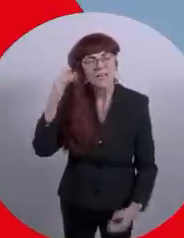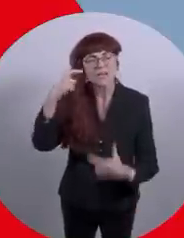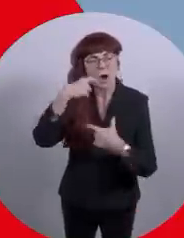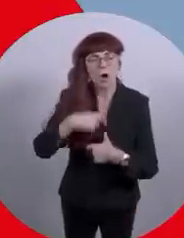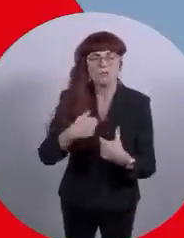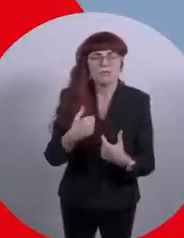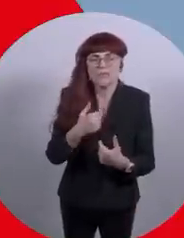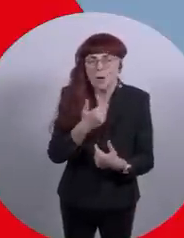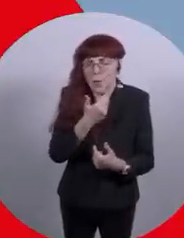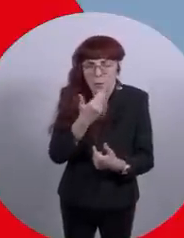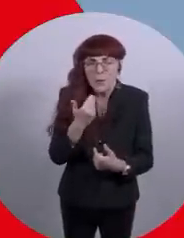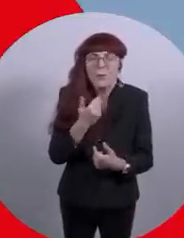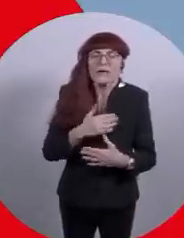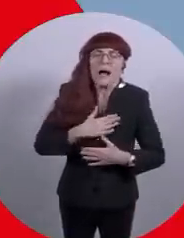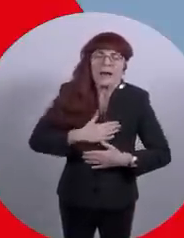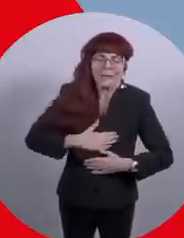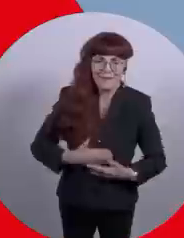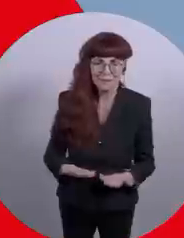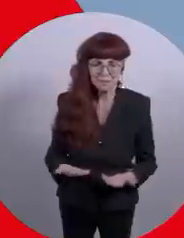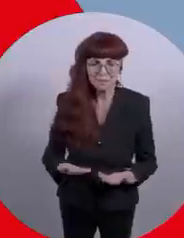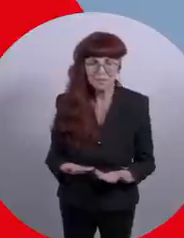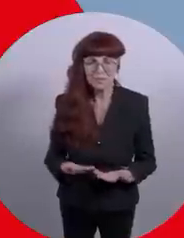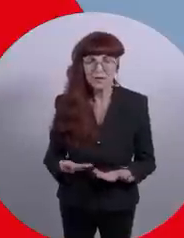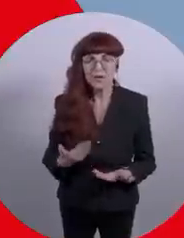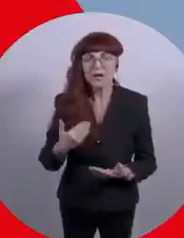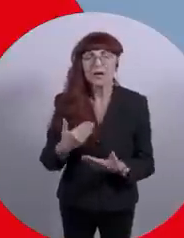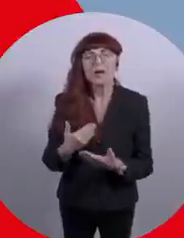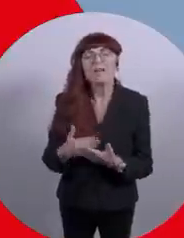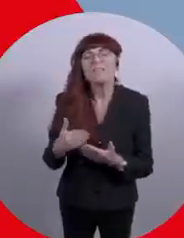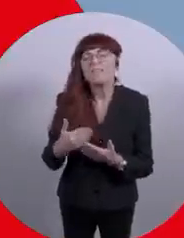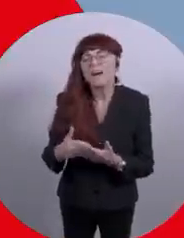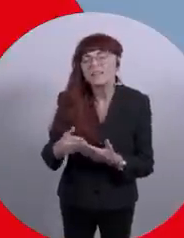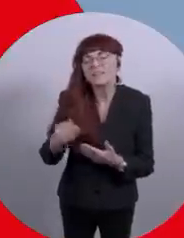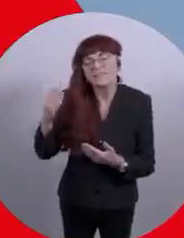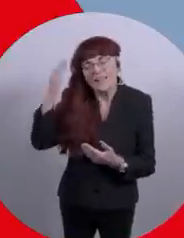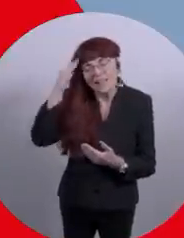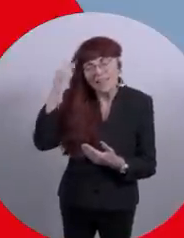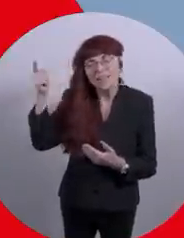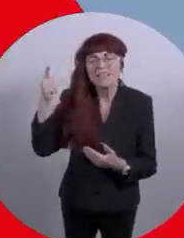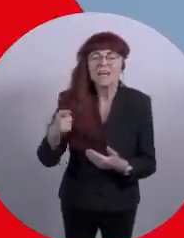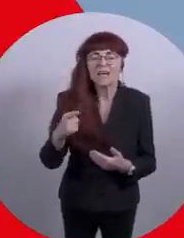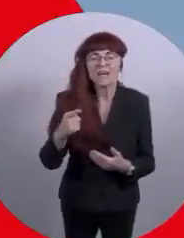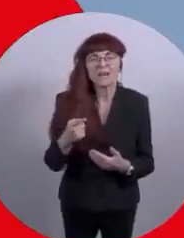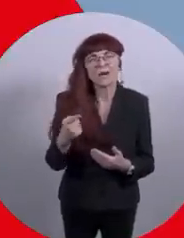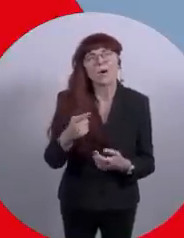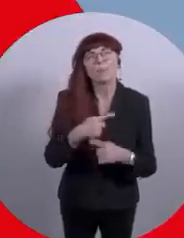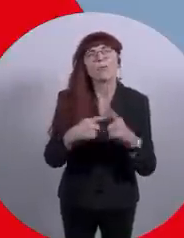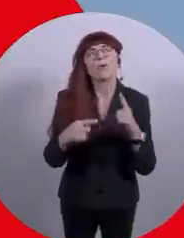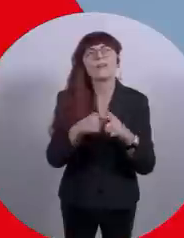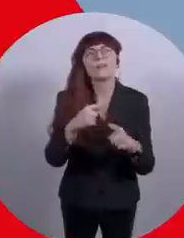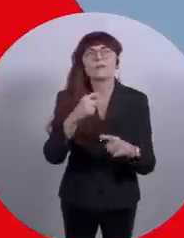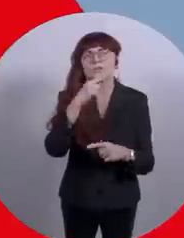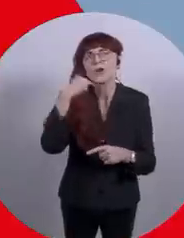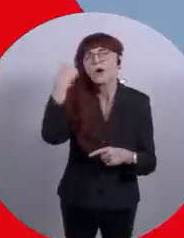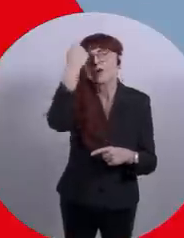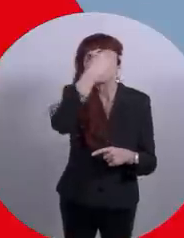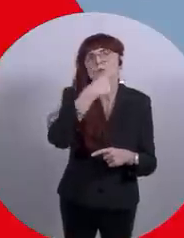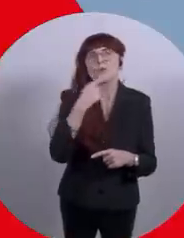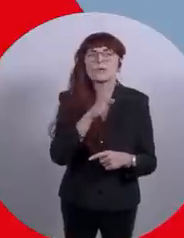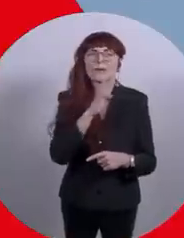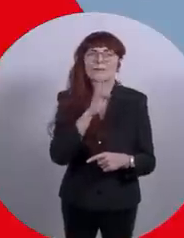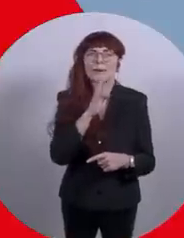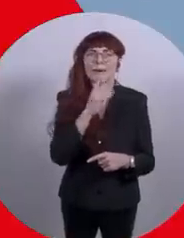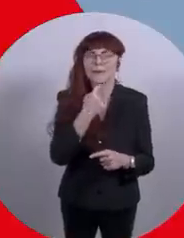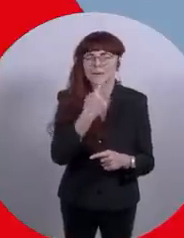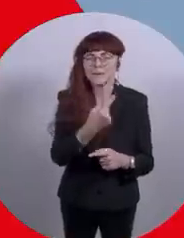wenn ich sage ja in meinem politischen Sonntag reden wir müssen wieder von dem was